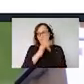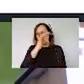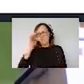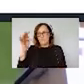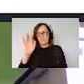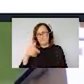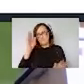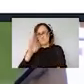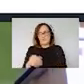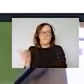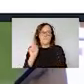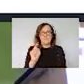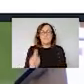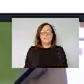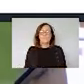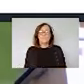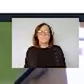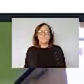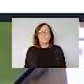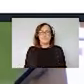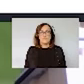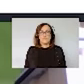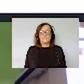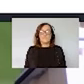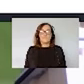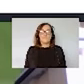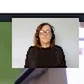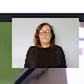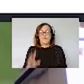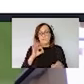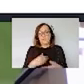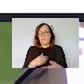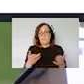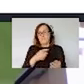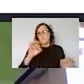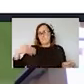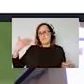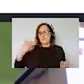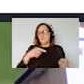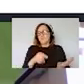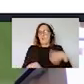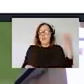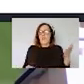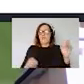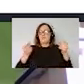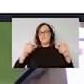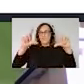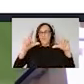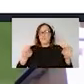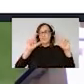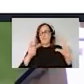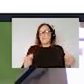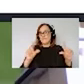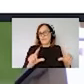już nie będę wpisywała, wpisuję sobie jakieś FF i teraz, drodzy Państwo, moja prezentacja po lewej stronie, slajdy 2, tak jak